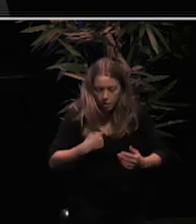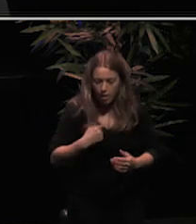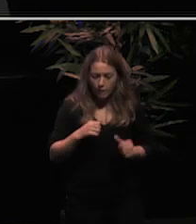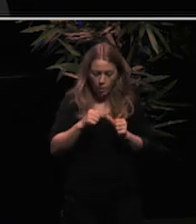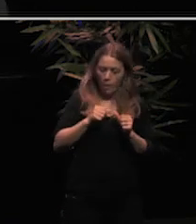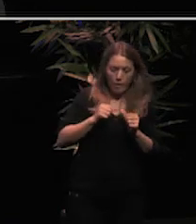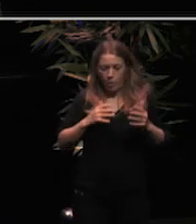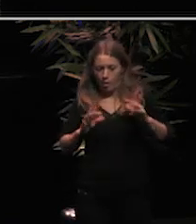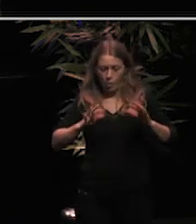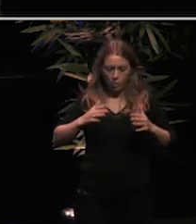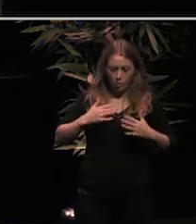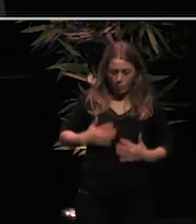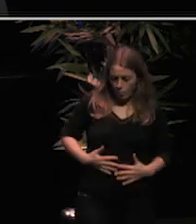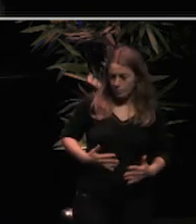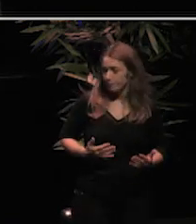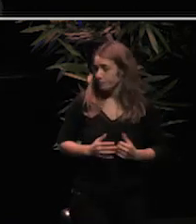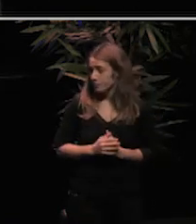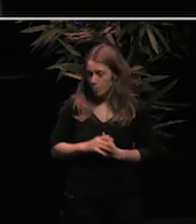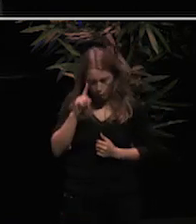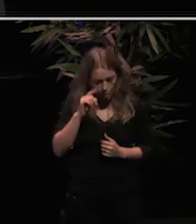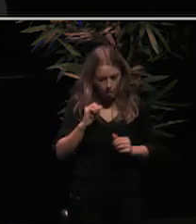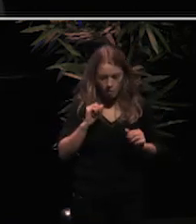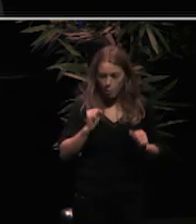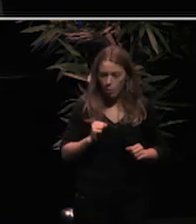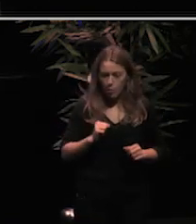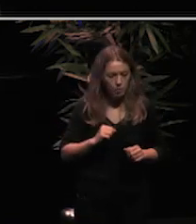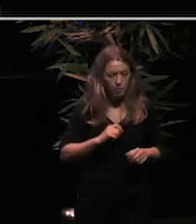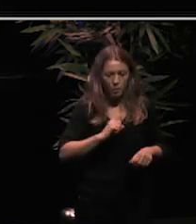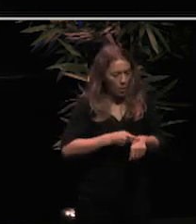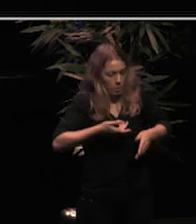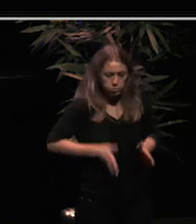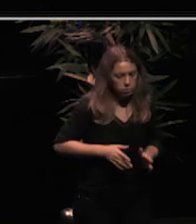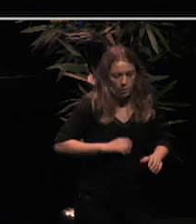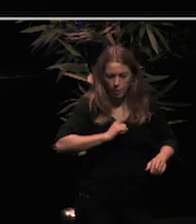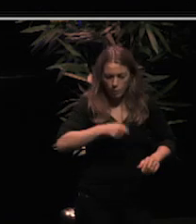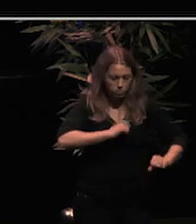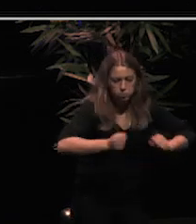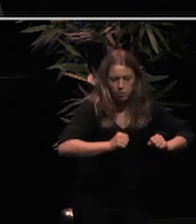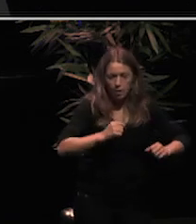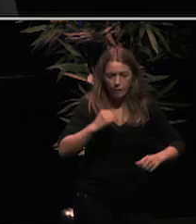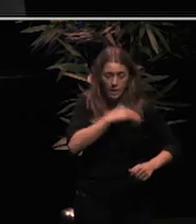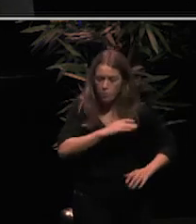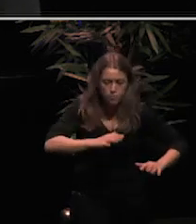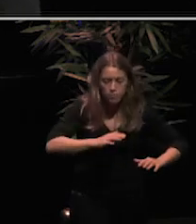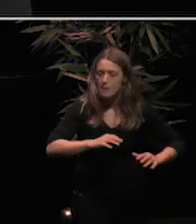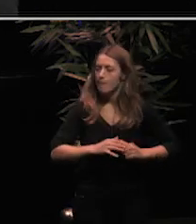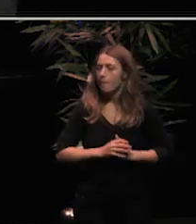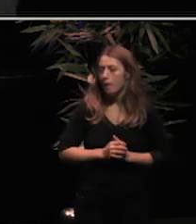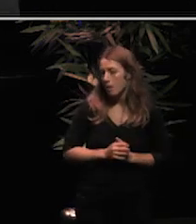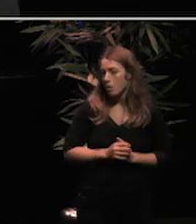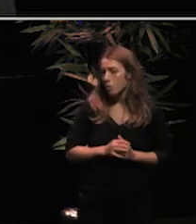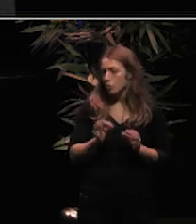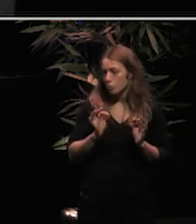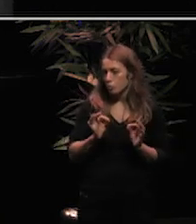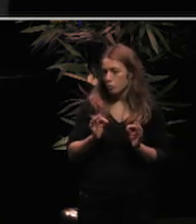est amené à prendre des décisions à tout moment en fait sur le vif et ces